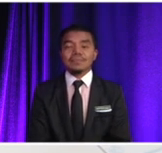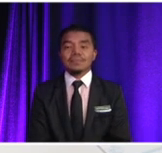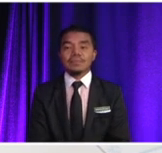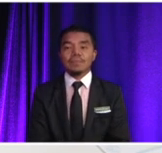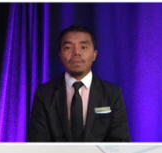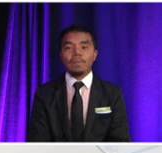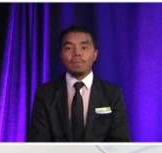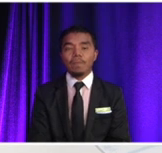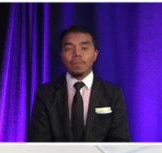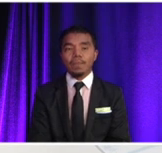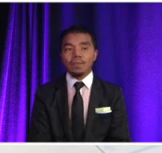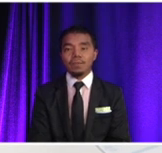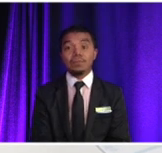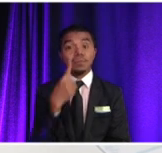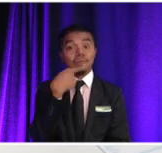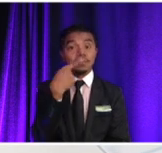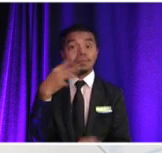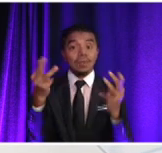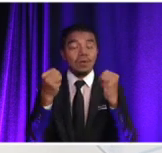logo-logo yang ditunjukkan